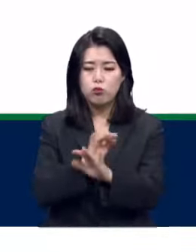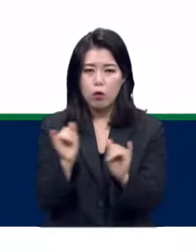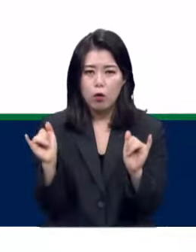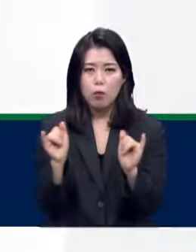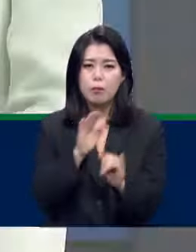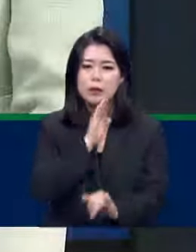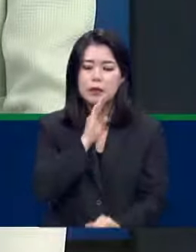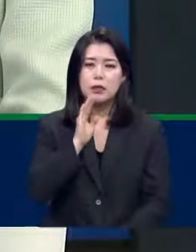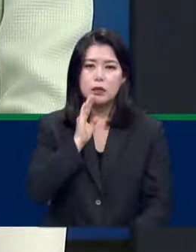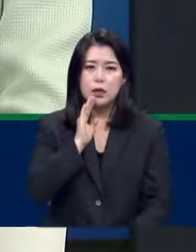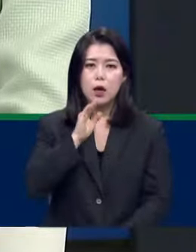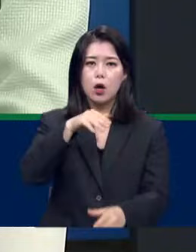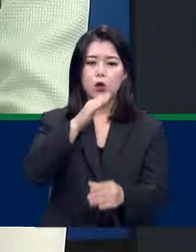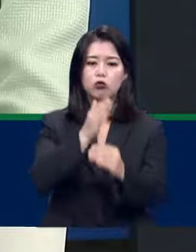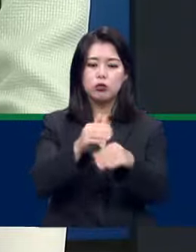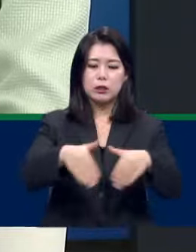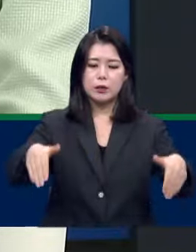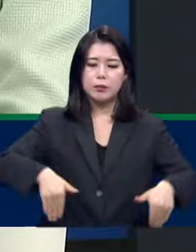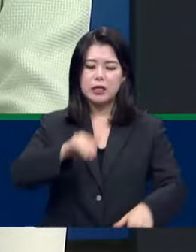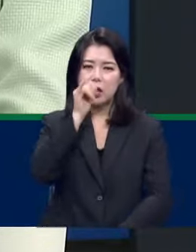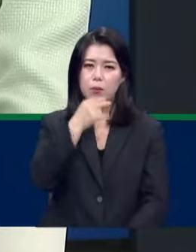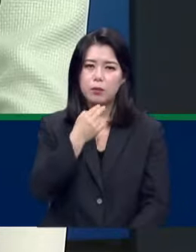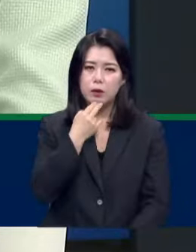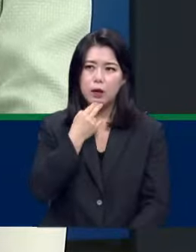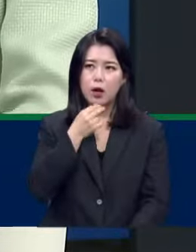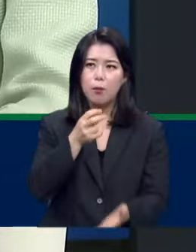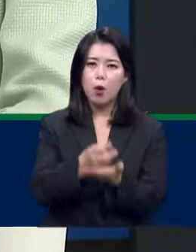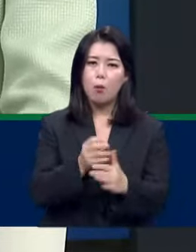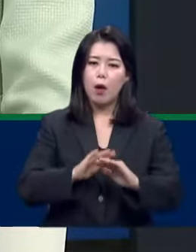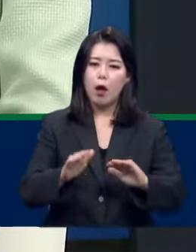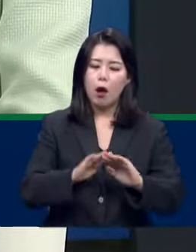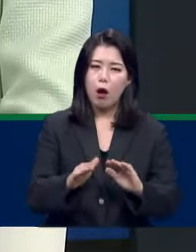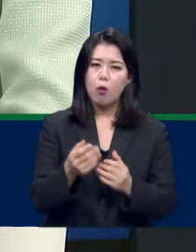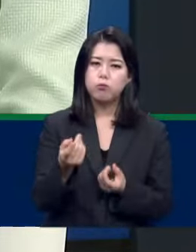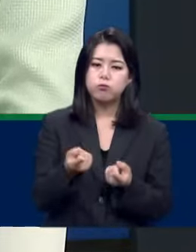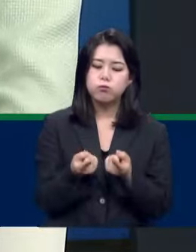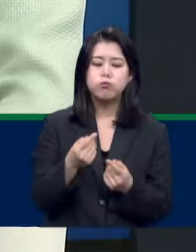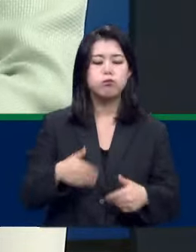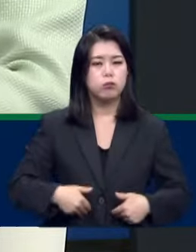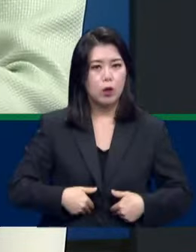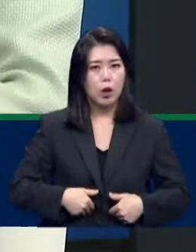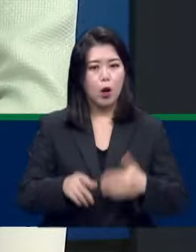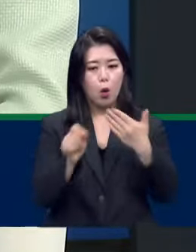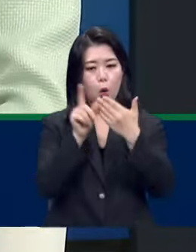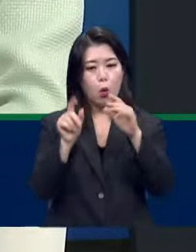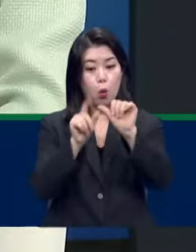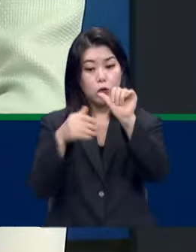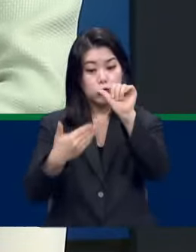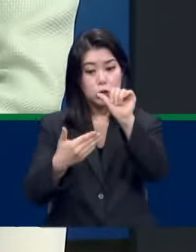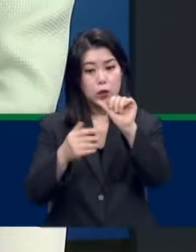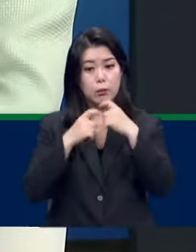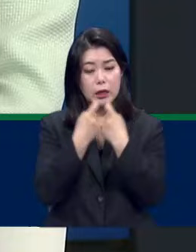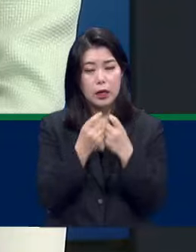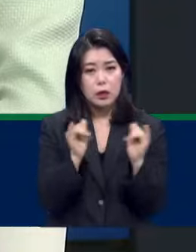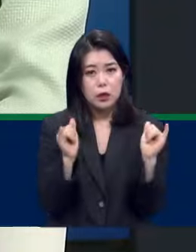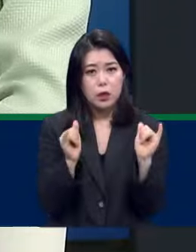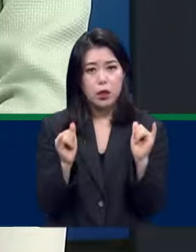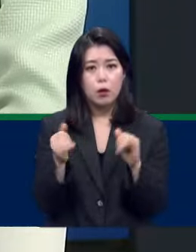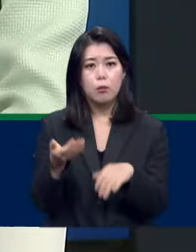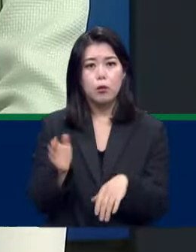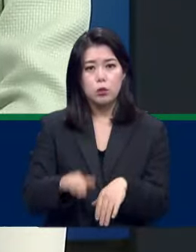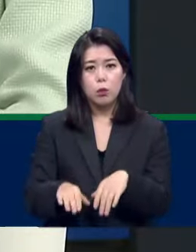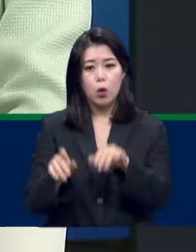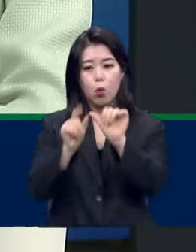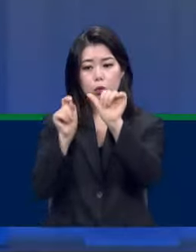선거의 정치적 중립성이 있느냐 없느냐에 대해서는 법조의 해석이 여러 가지로 갈리긴 합니다 5월 9일은 민간인 였지만 5월 10일에는 대통령